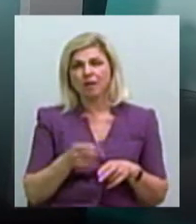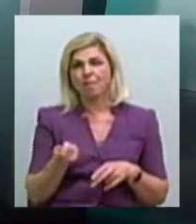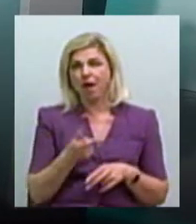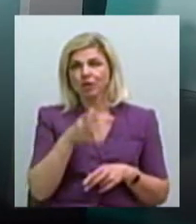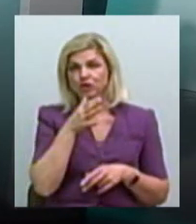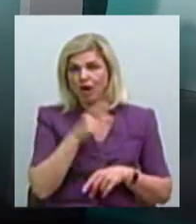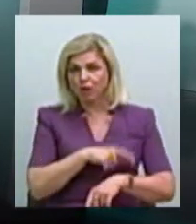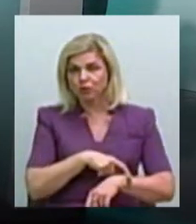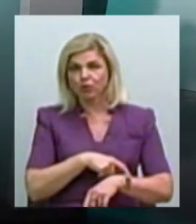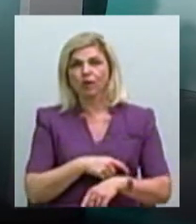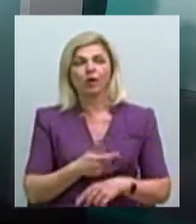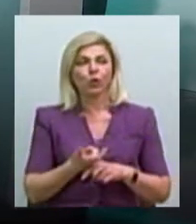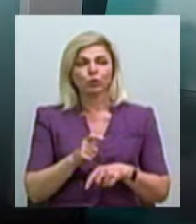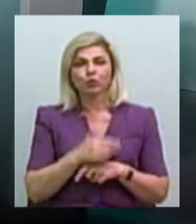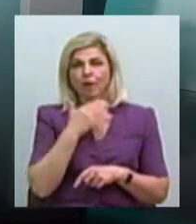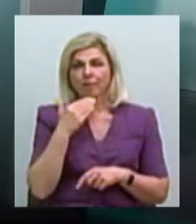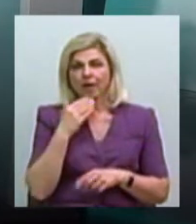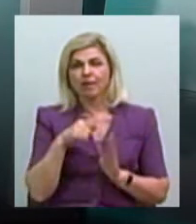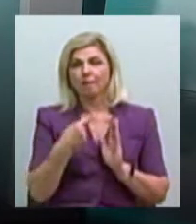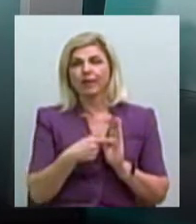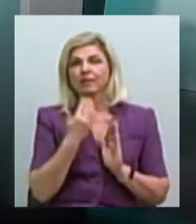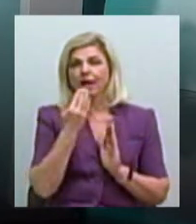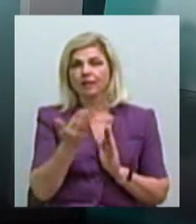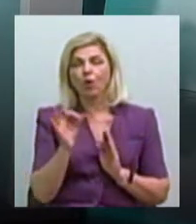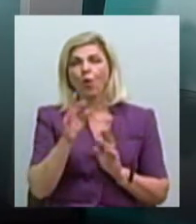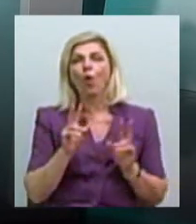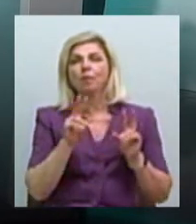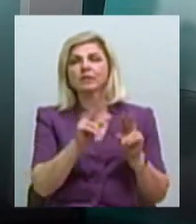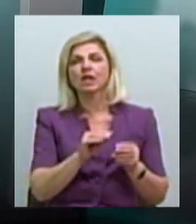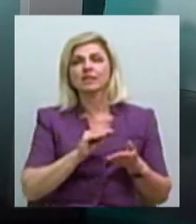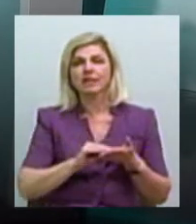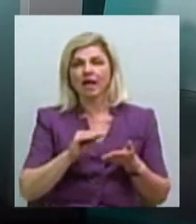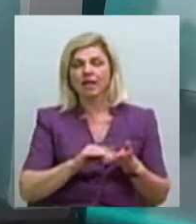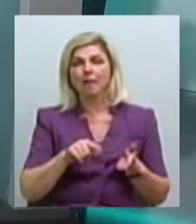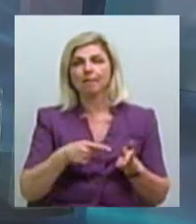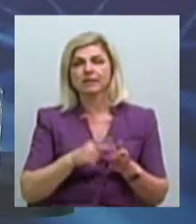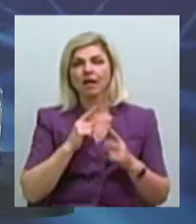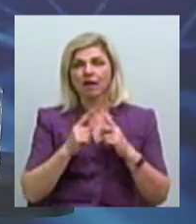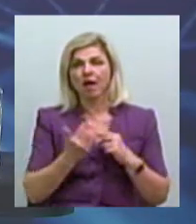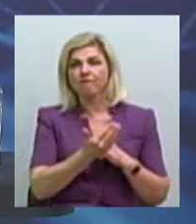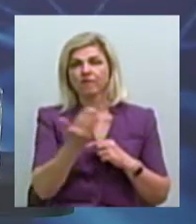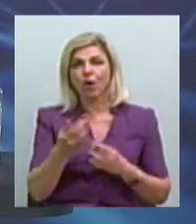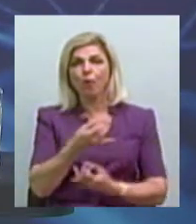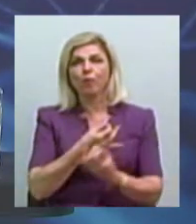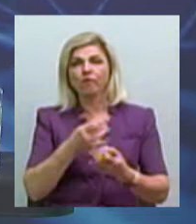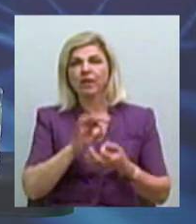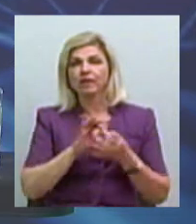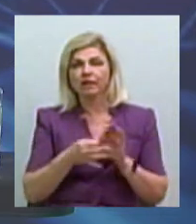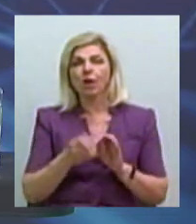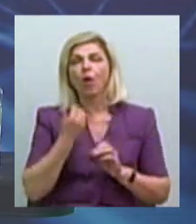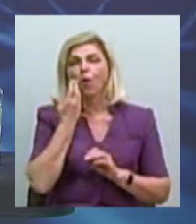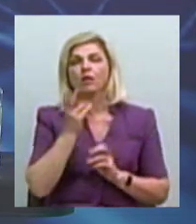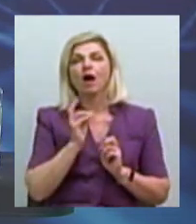а в мене дуже багато питань. Будь ласка, щодо обіцянки секретаря Миколаївської міськради, ви обговорили деталі, коли і як може